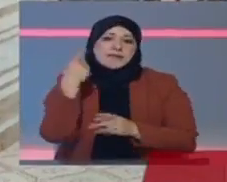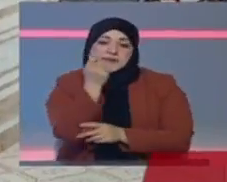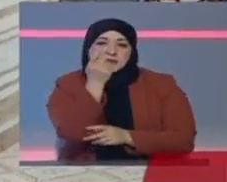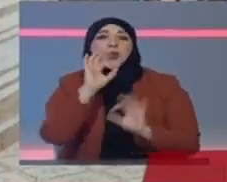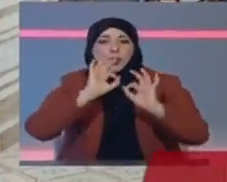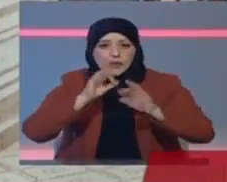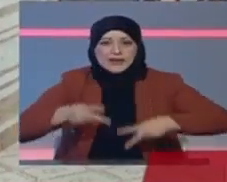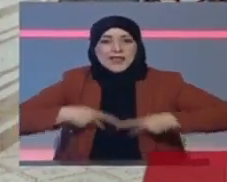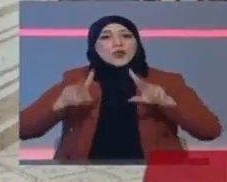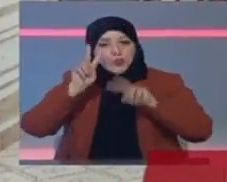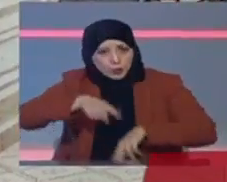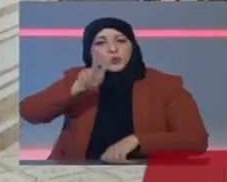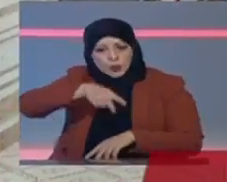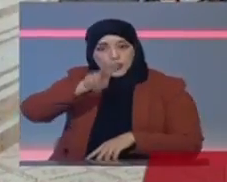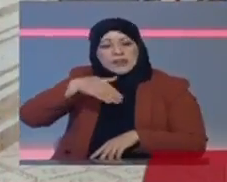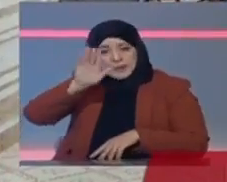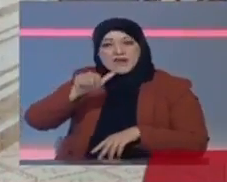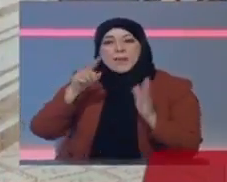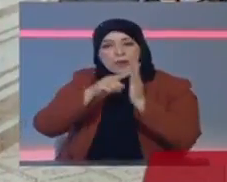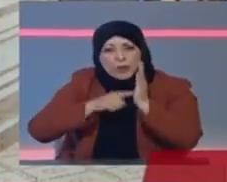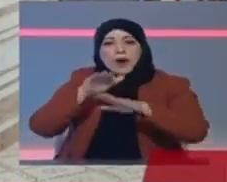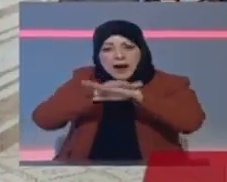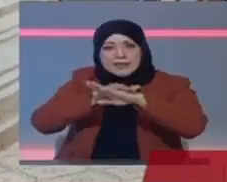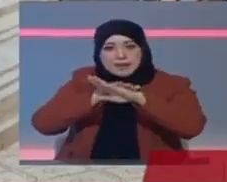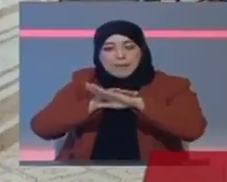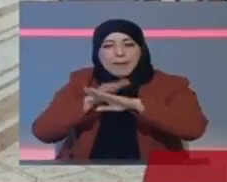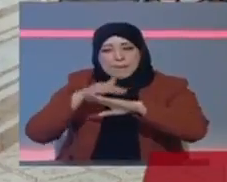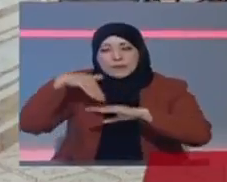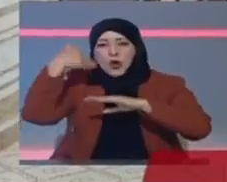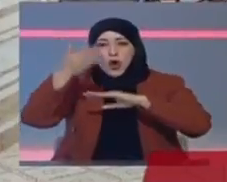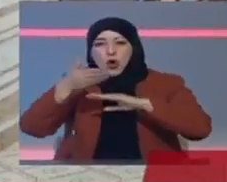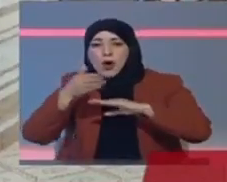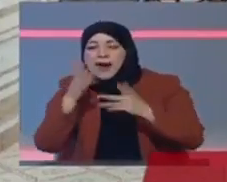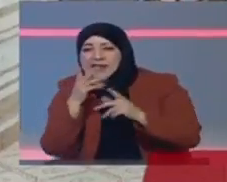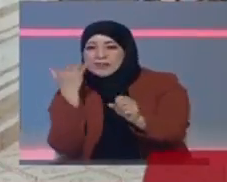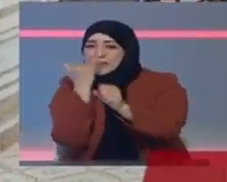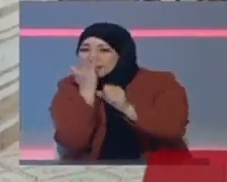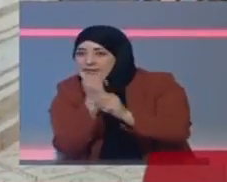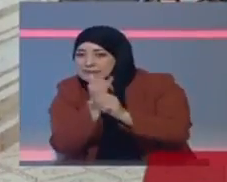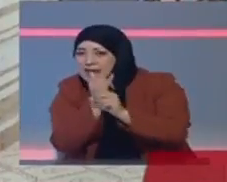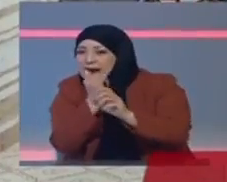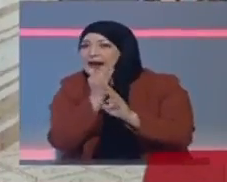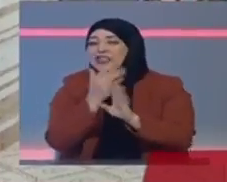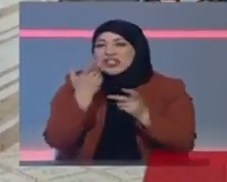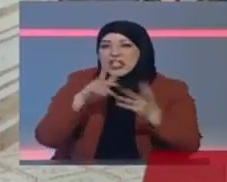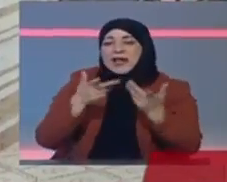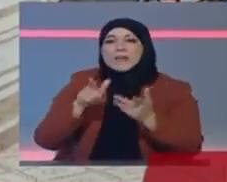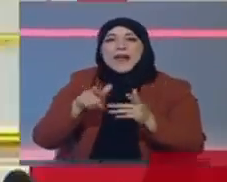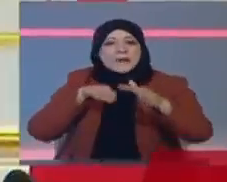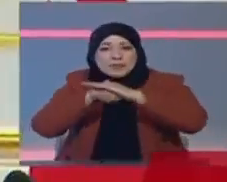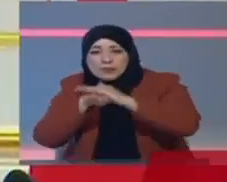بالفعل ولكن هناك اسباب اخرى تقف وراء اختلال التوازنات الماليه داخل